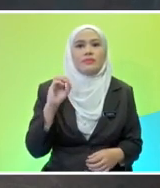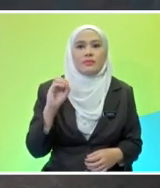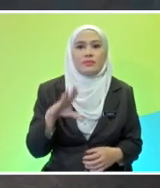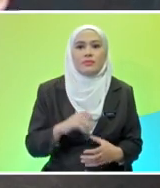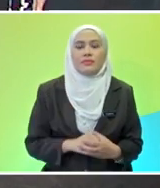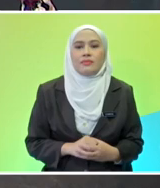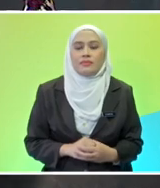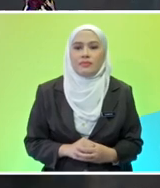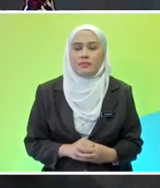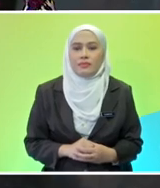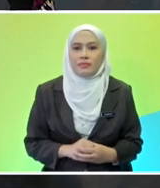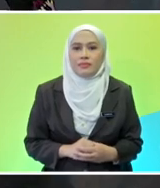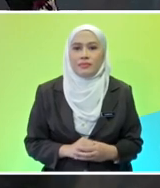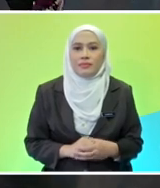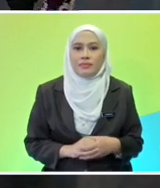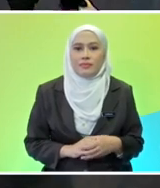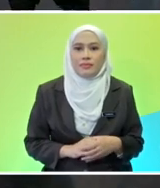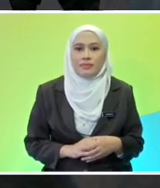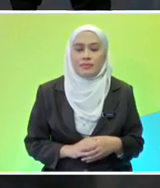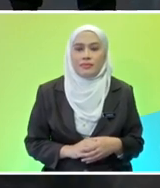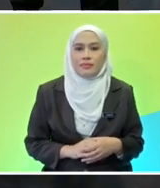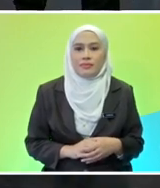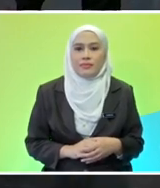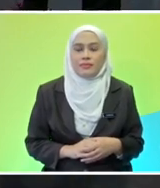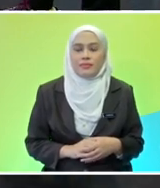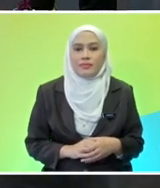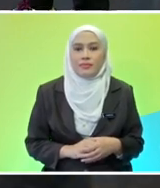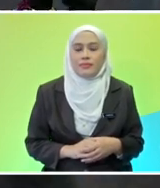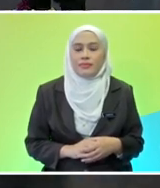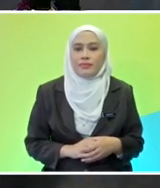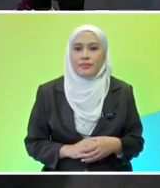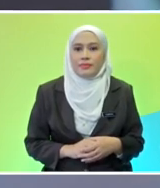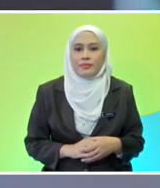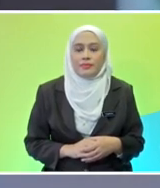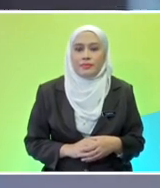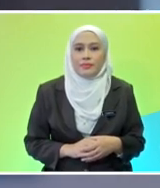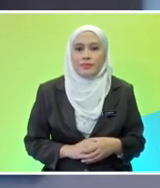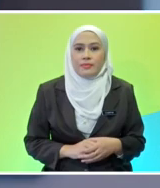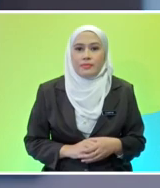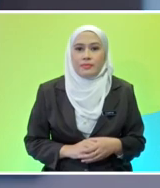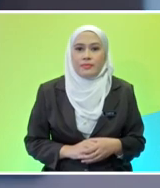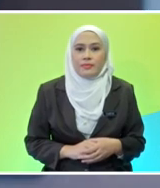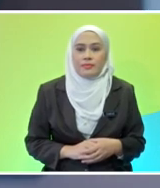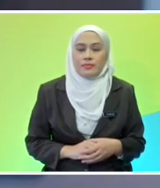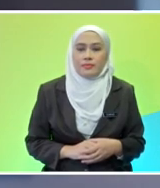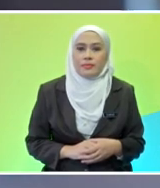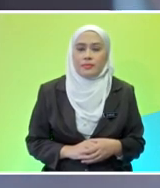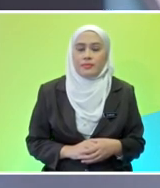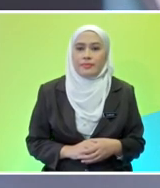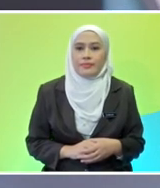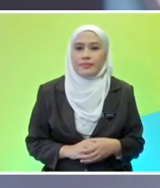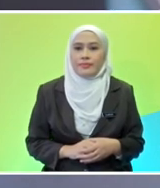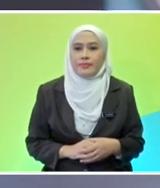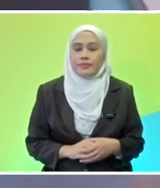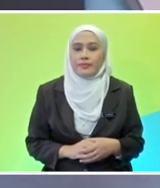cikgu. Boleh. Okey, Akmal akan tampalkan bintang. Jadi jom kita cuba lagi. Untuk cikgu. Alright. Bye.